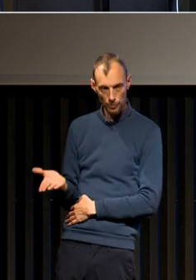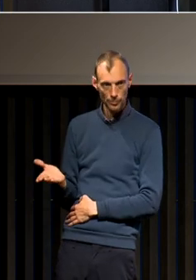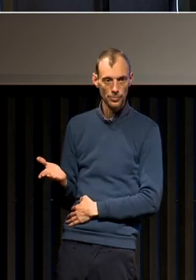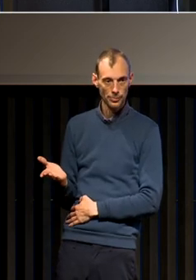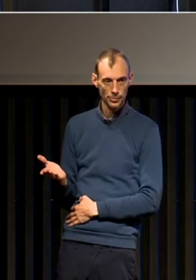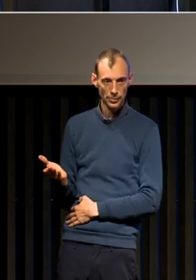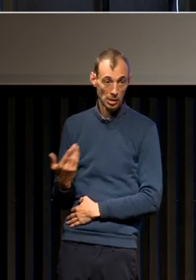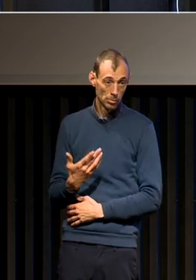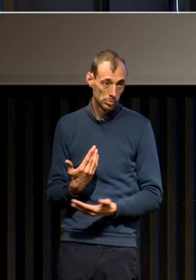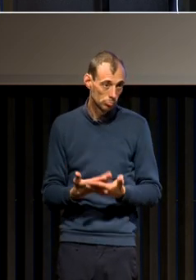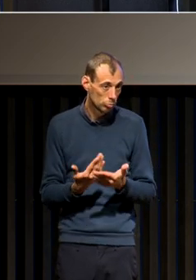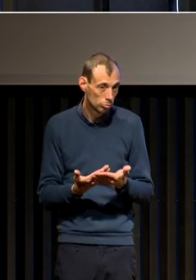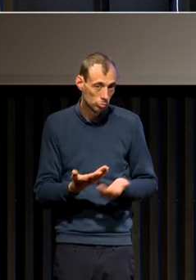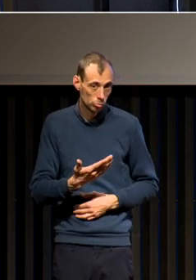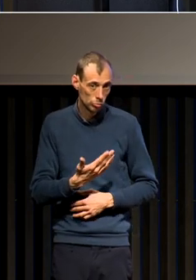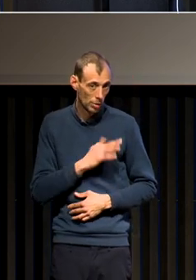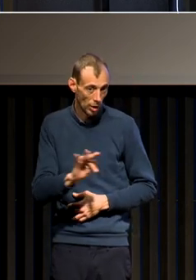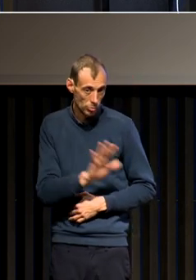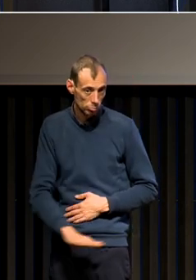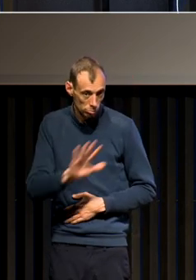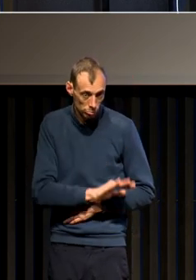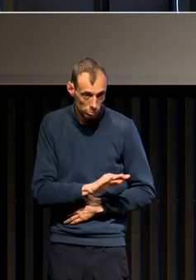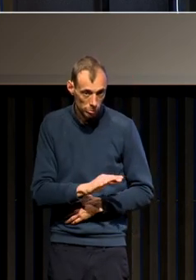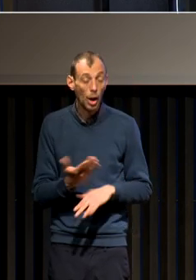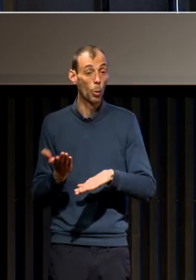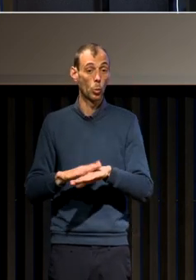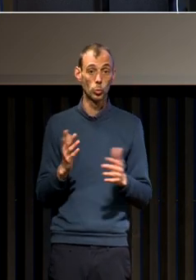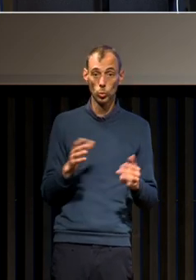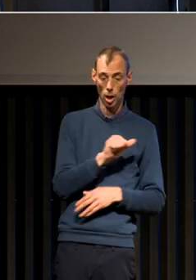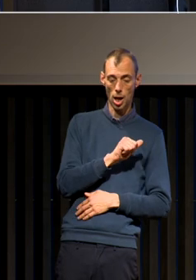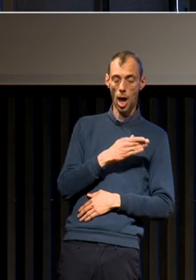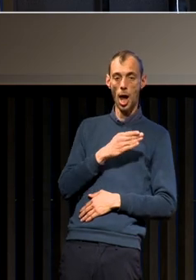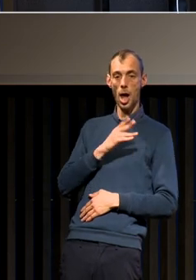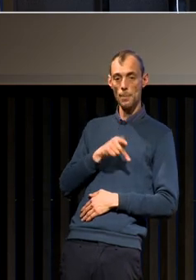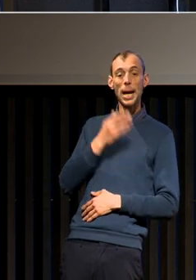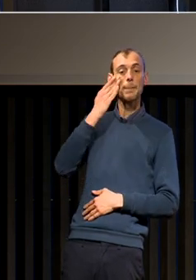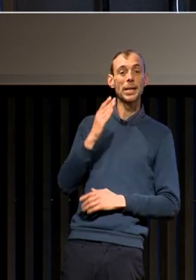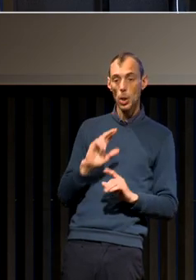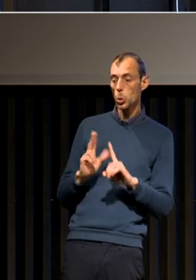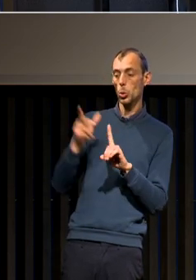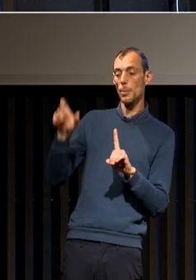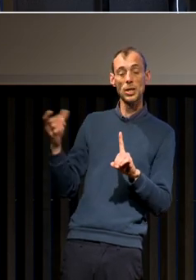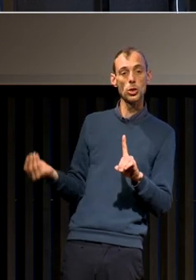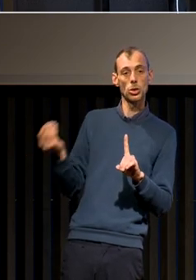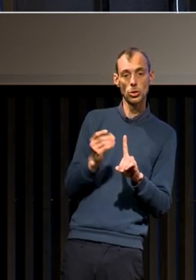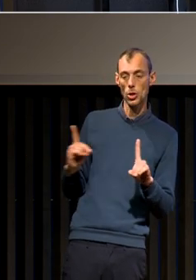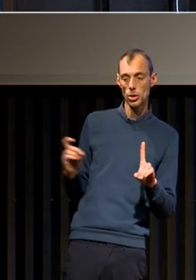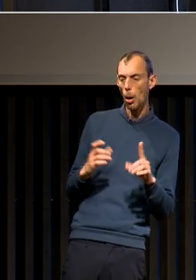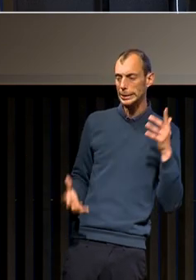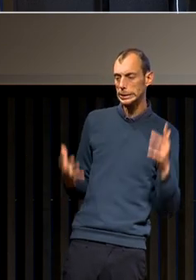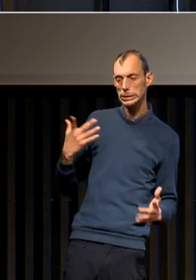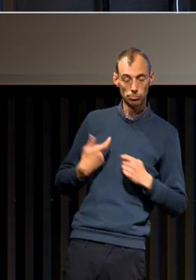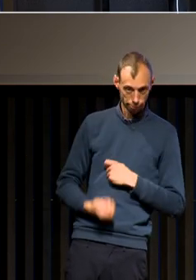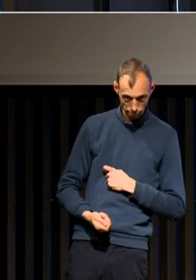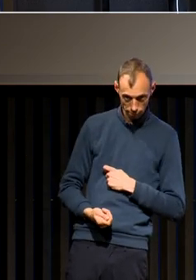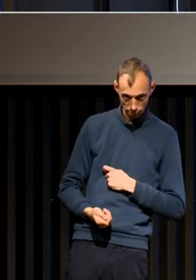en France. Donc, ce qui ne va pas avec l'instance médicale à procréation avec tiers donneur. Donc, c'est pour ça que seules